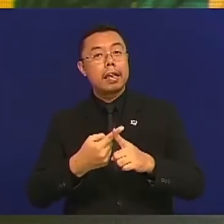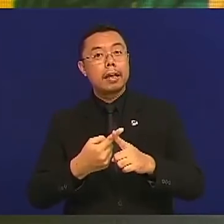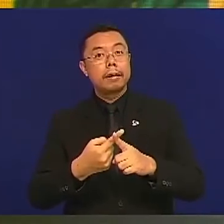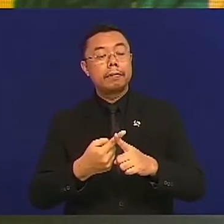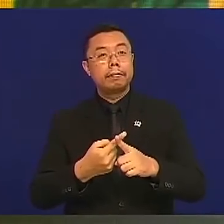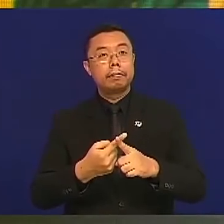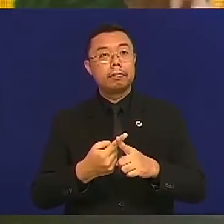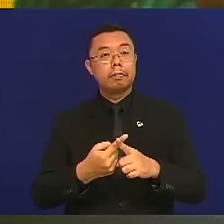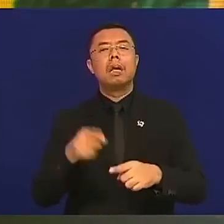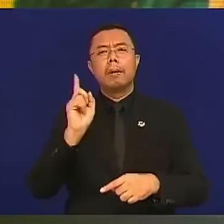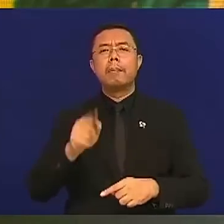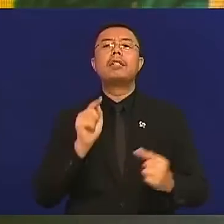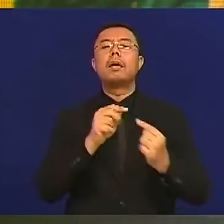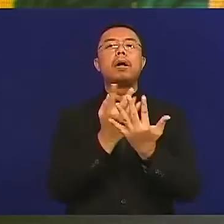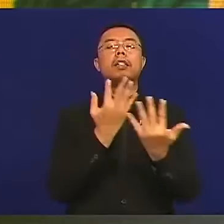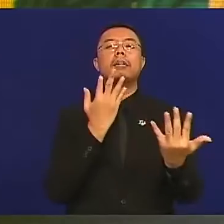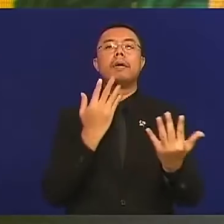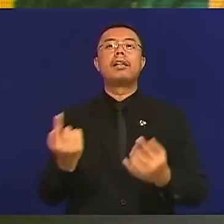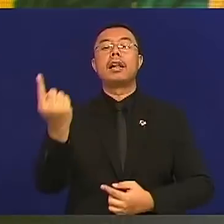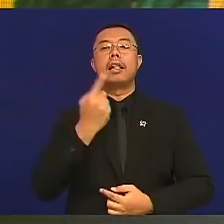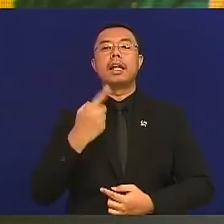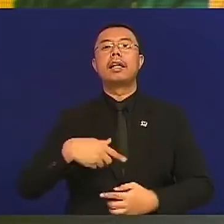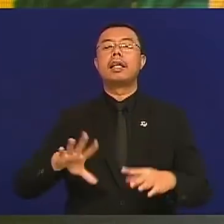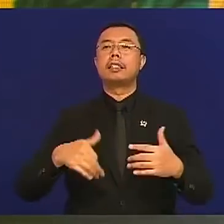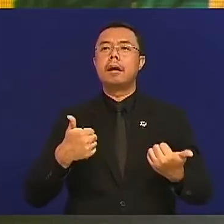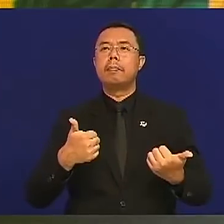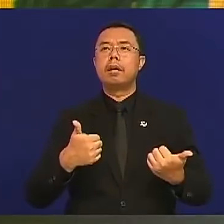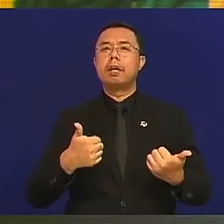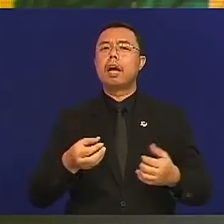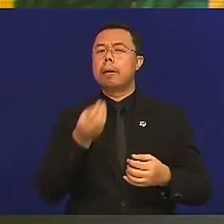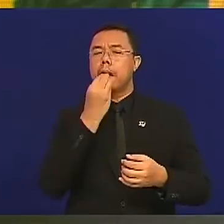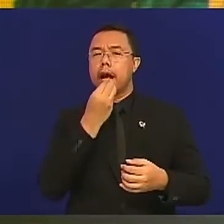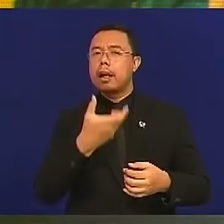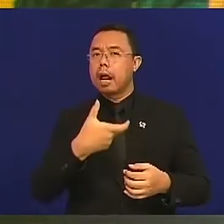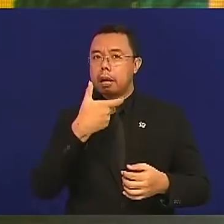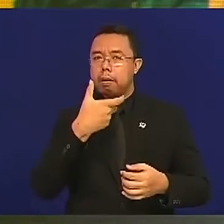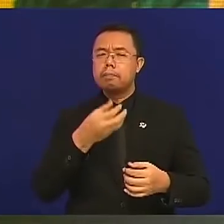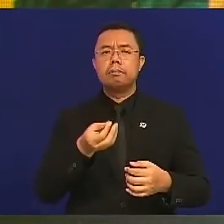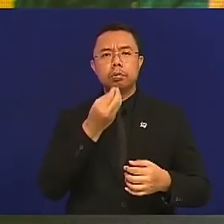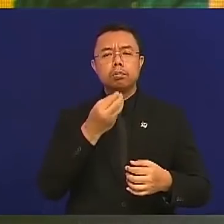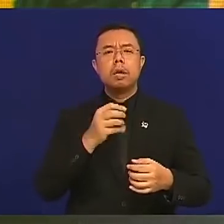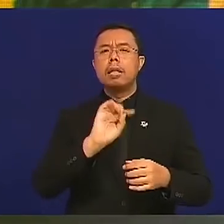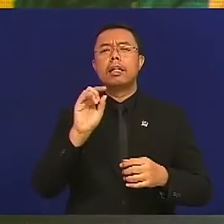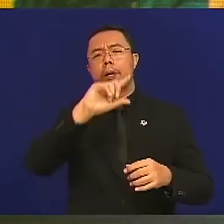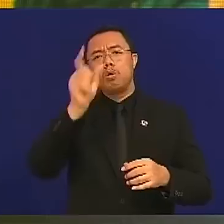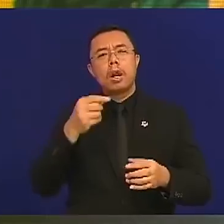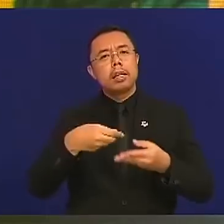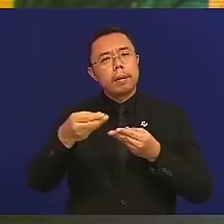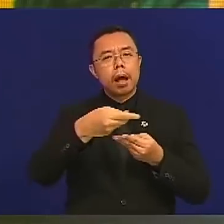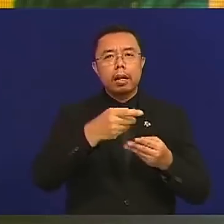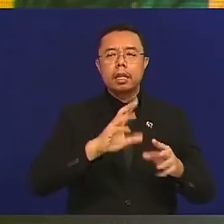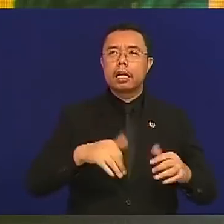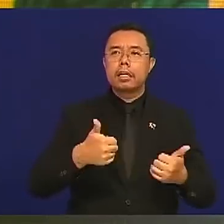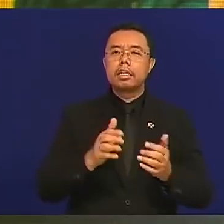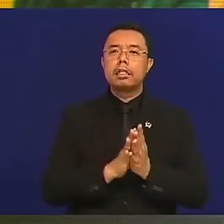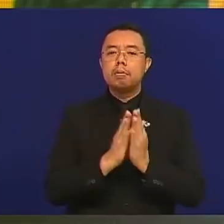Ya. Tentu kepada jemaat yang hadir kita juga siapkan snack. Ya. Setiap bulan kami bagi, kita siapkan